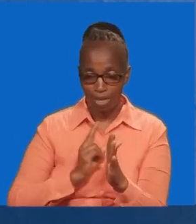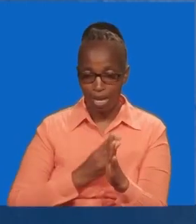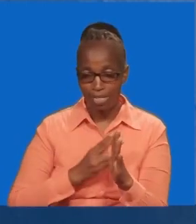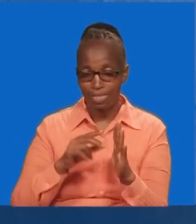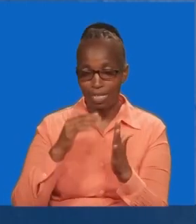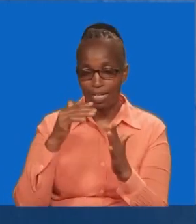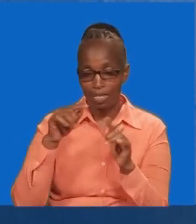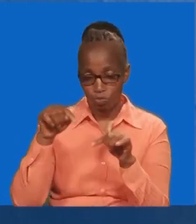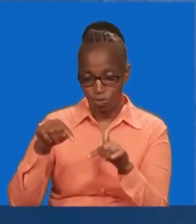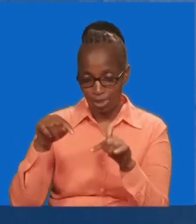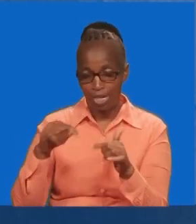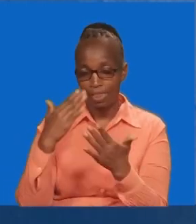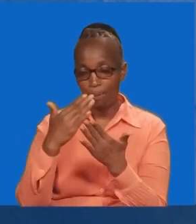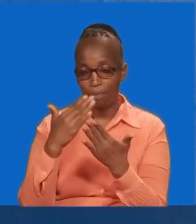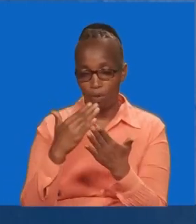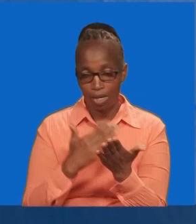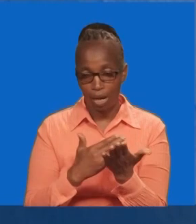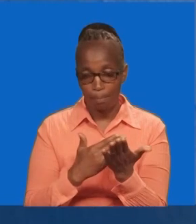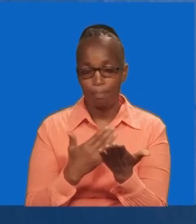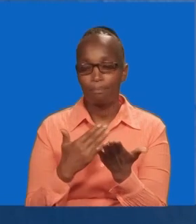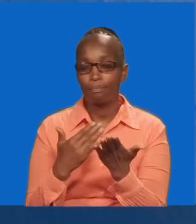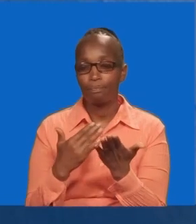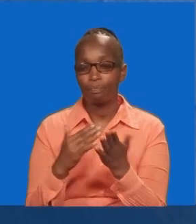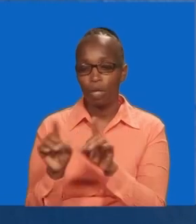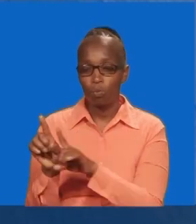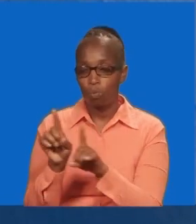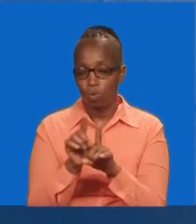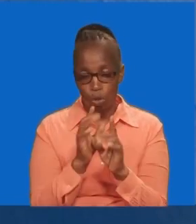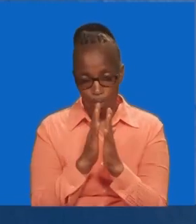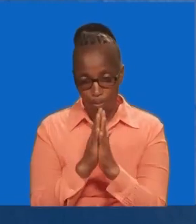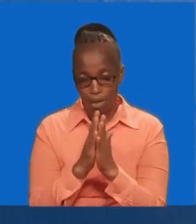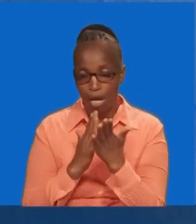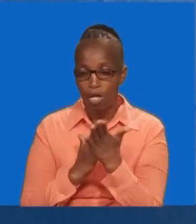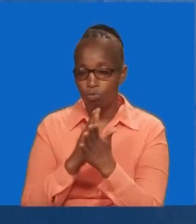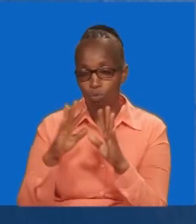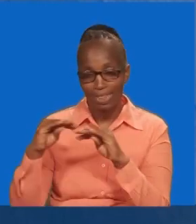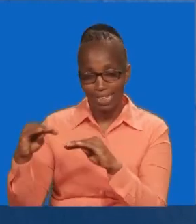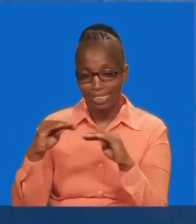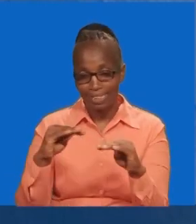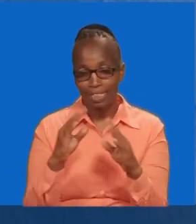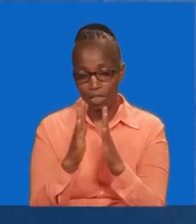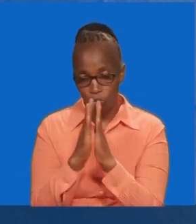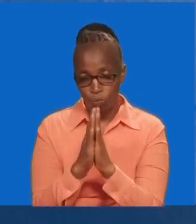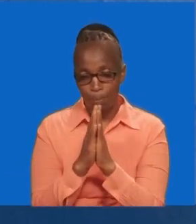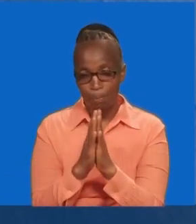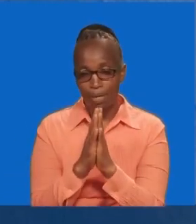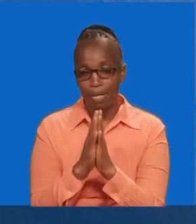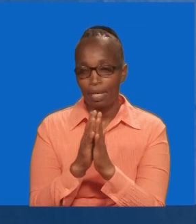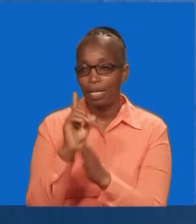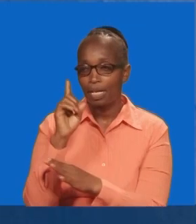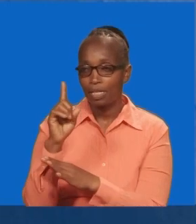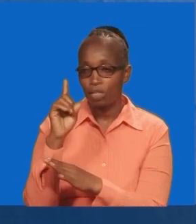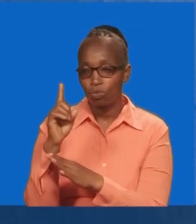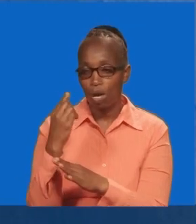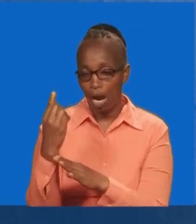ya Baraka ndiposa kikaweze kuwa cha baraka kwake. Pia mfalme, katika mafundisho haya twazidi kuomba kwako